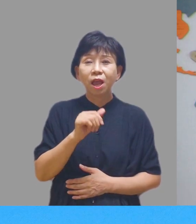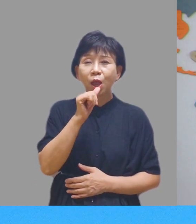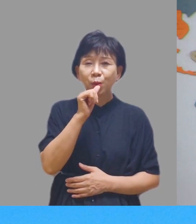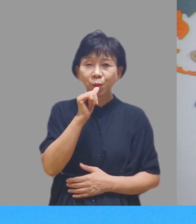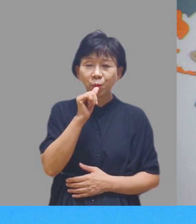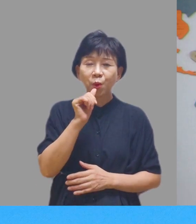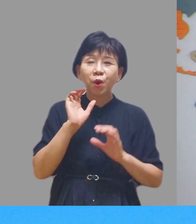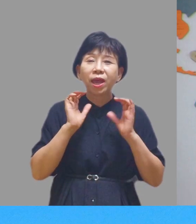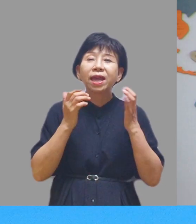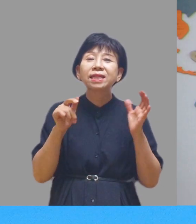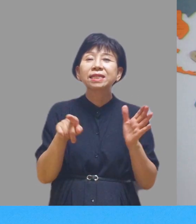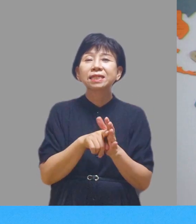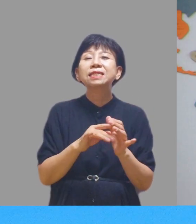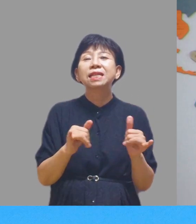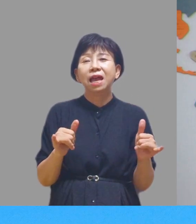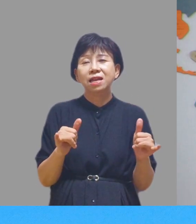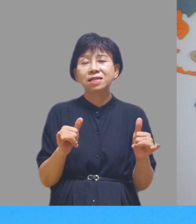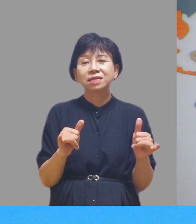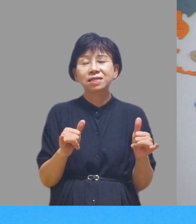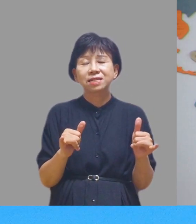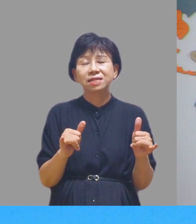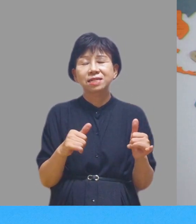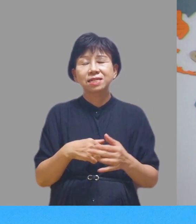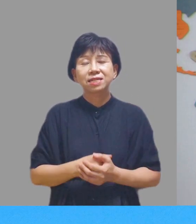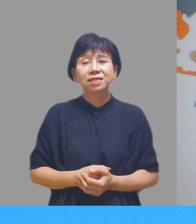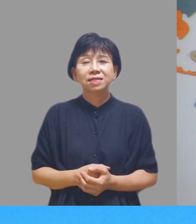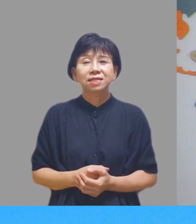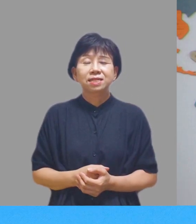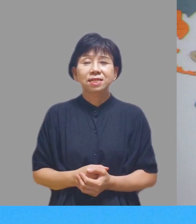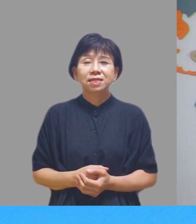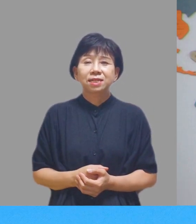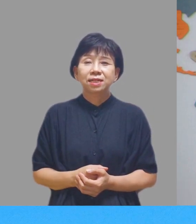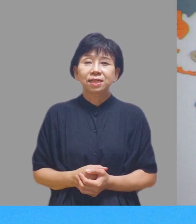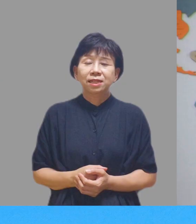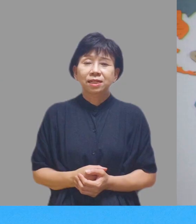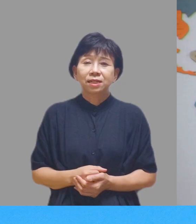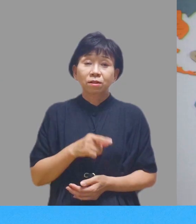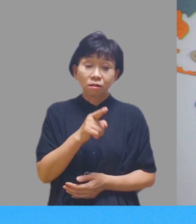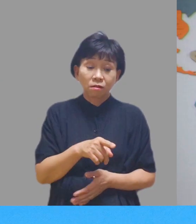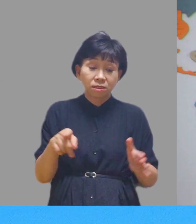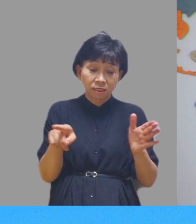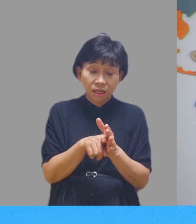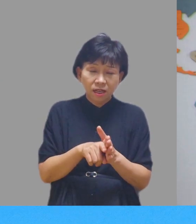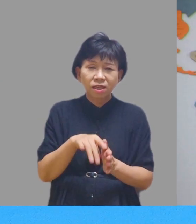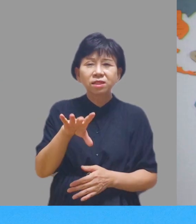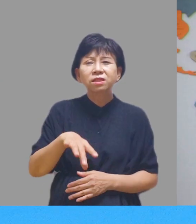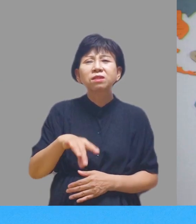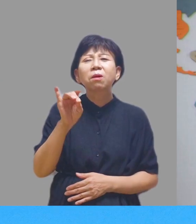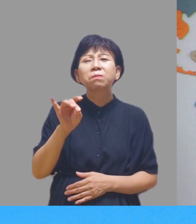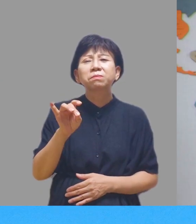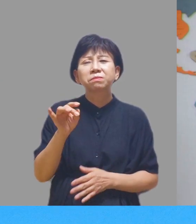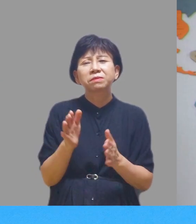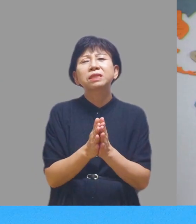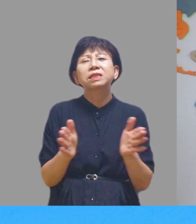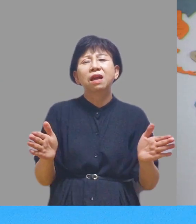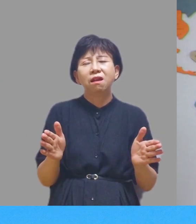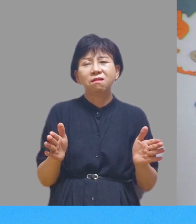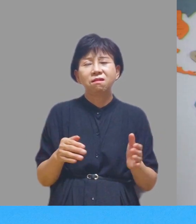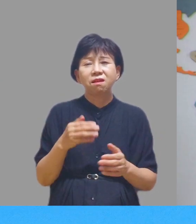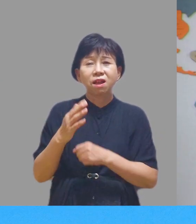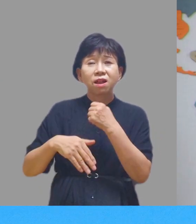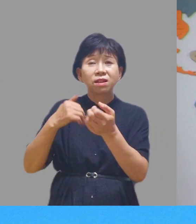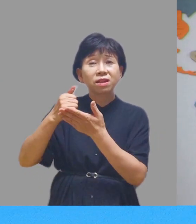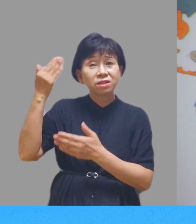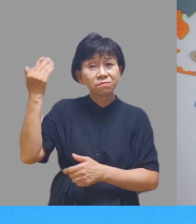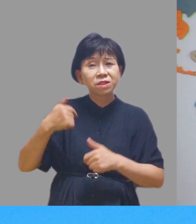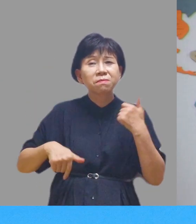어린아이 신앙의 단계라고 부르는 거예요. 바로 이것이 신앙의 첫걸음입니다. 하나님께서 기뻐하시는